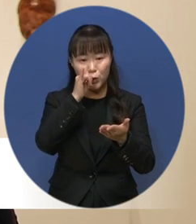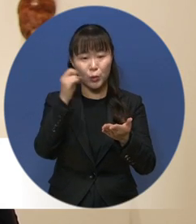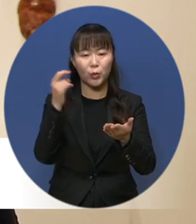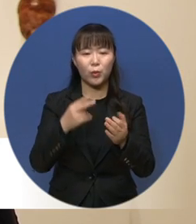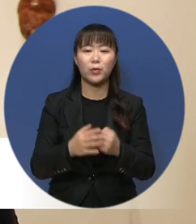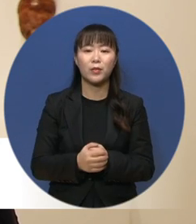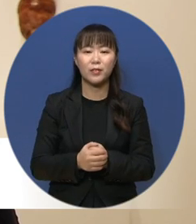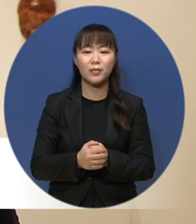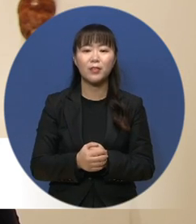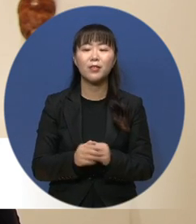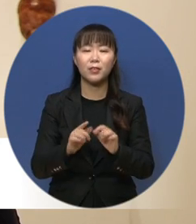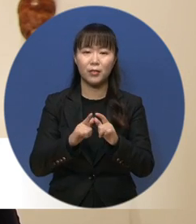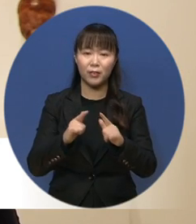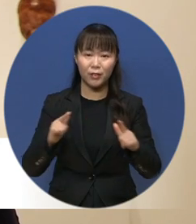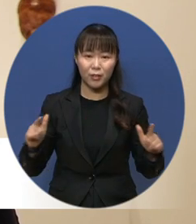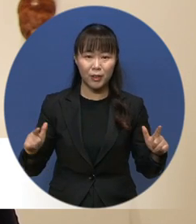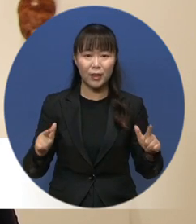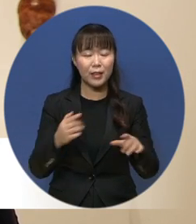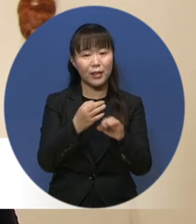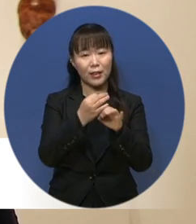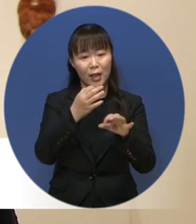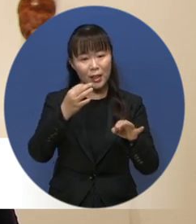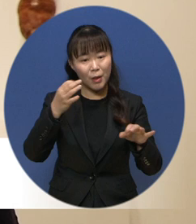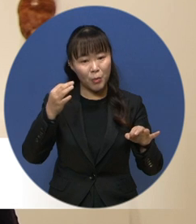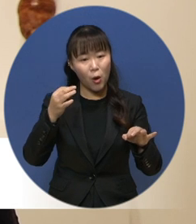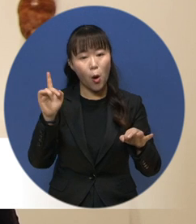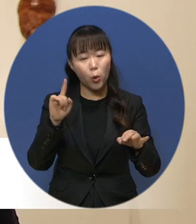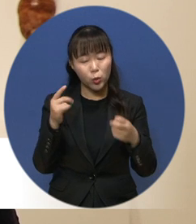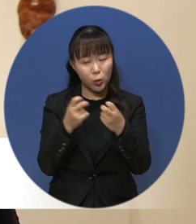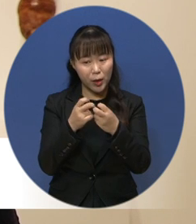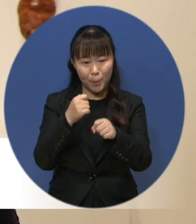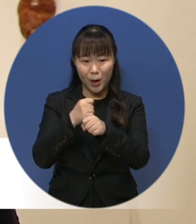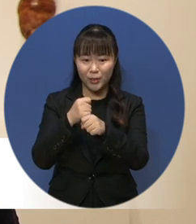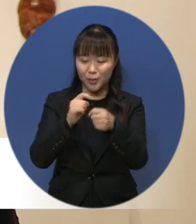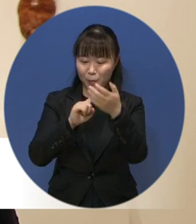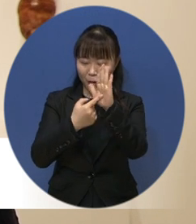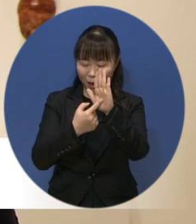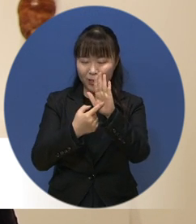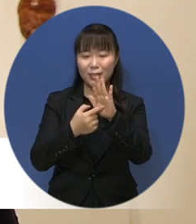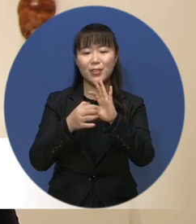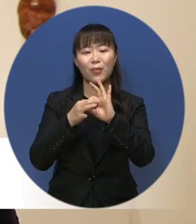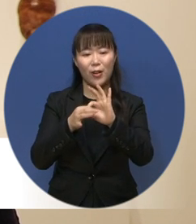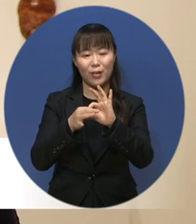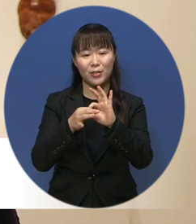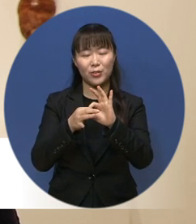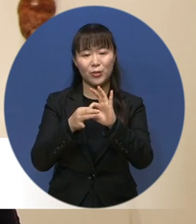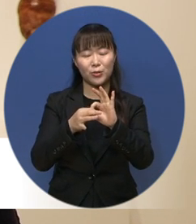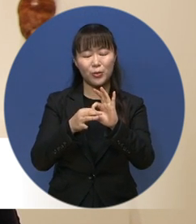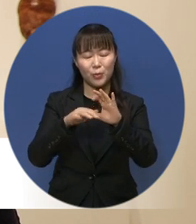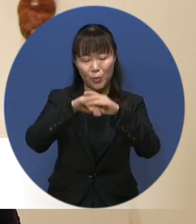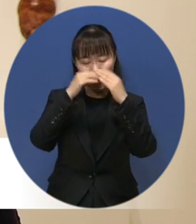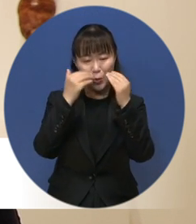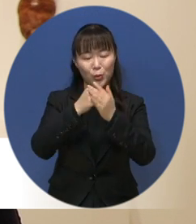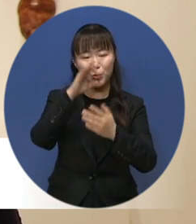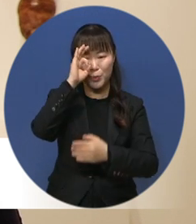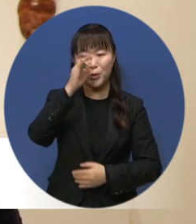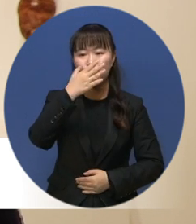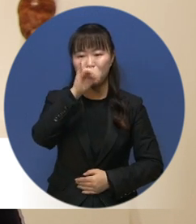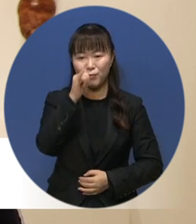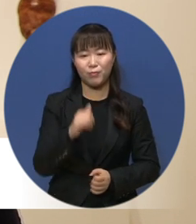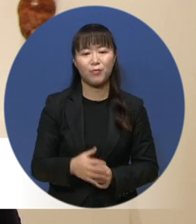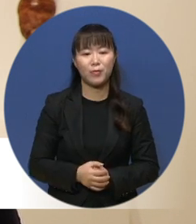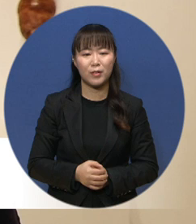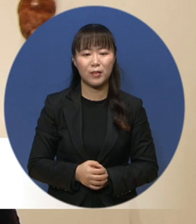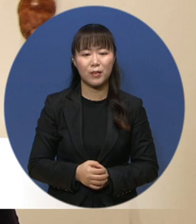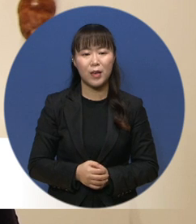또한 다양한 대나무가 어떤 작품으로 이렇게 탄생하는지 그런 부분도 충분히 볼 수가 있고